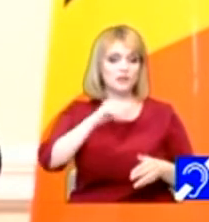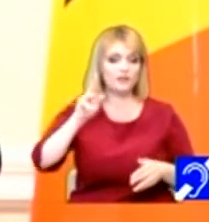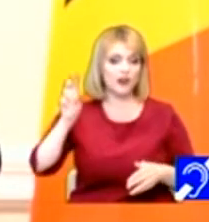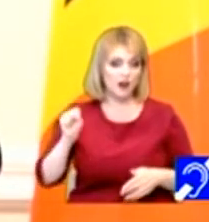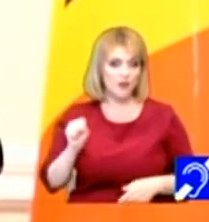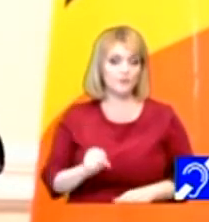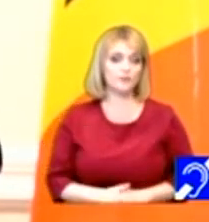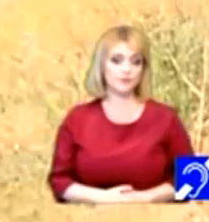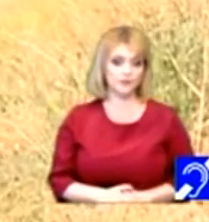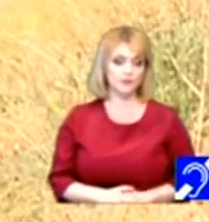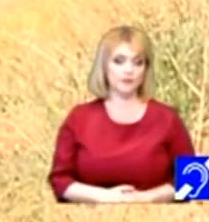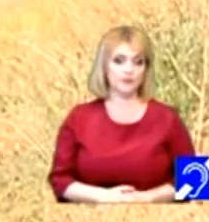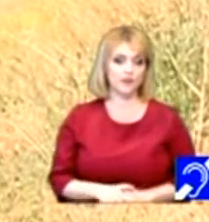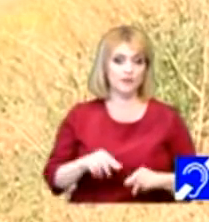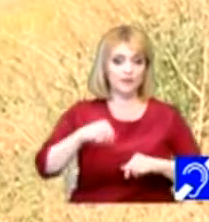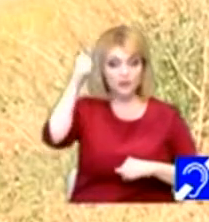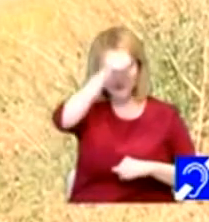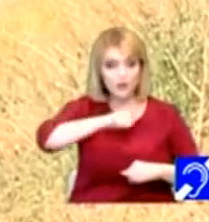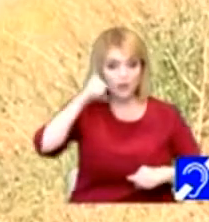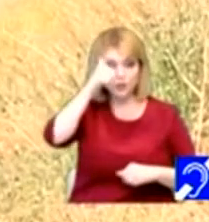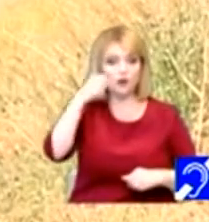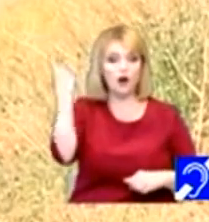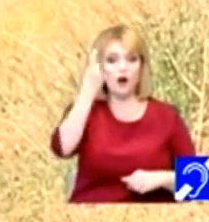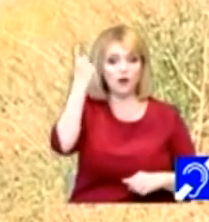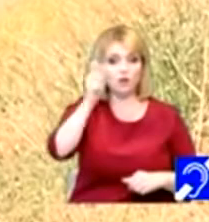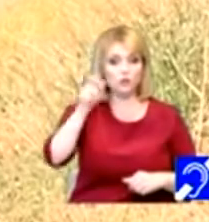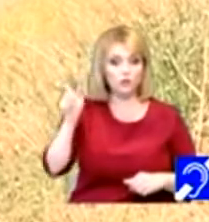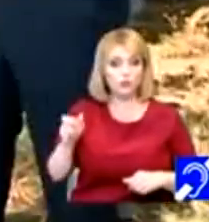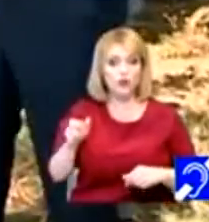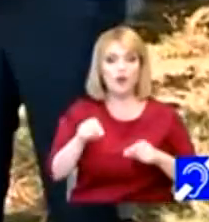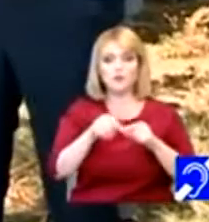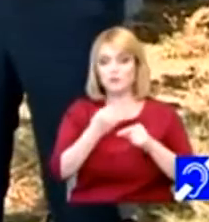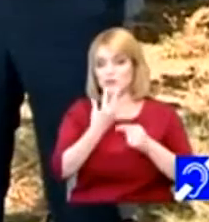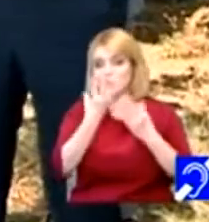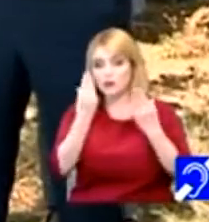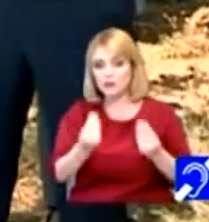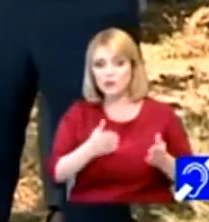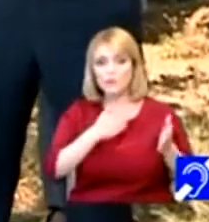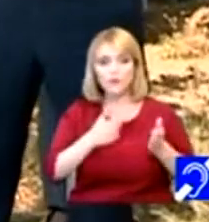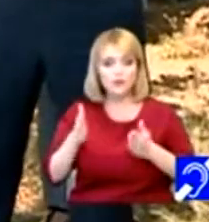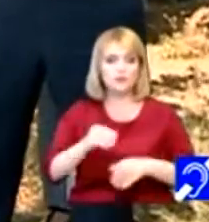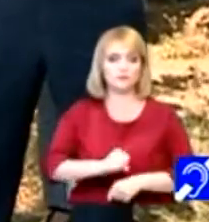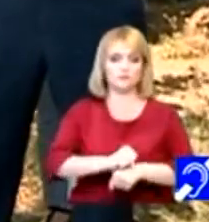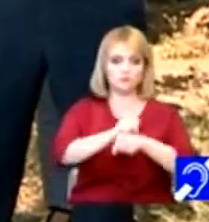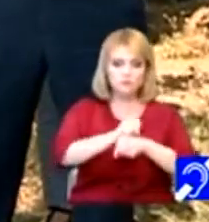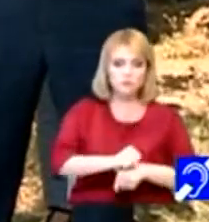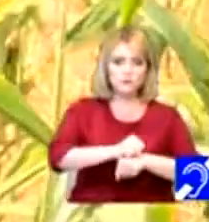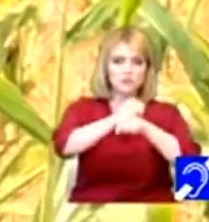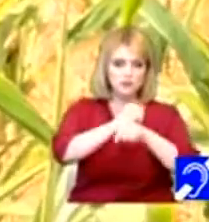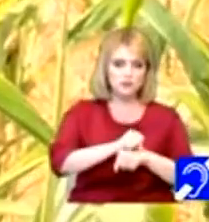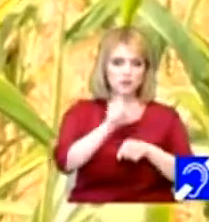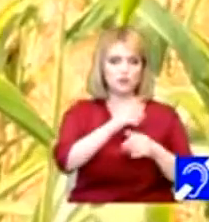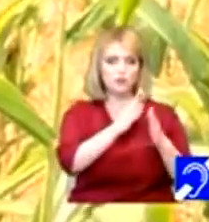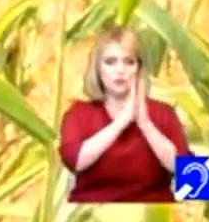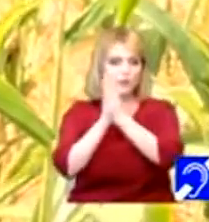salariilor pentru agricultori. În acest an, agricultorii au protestat zile la rând, cerând ca statul să le ofere ajutor, întrucât culturile au